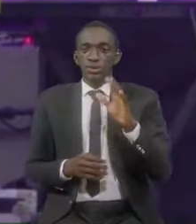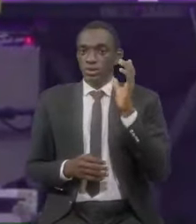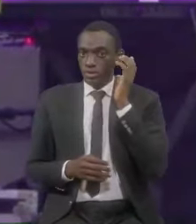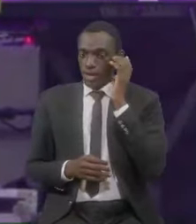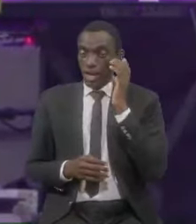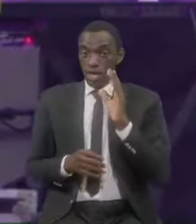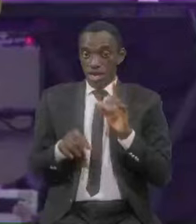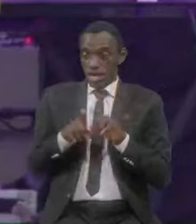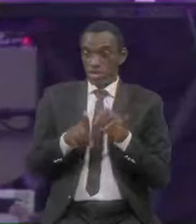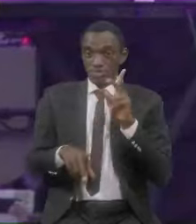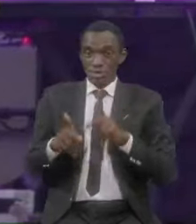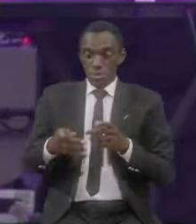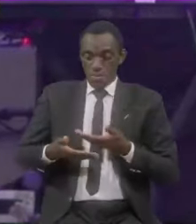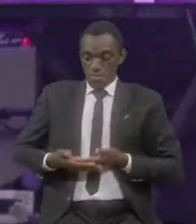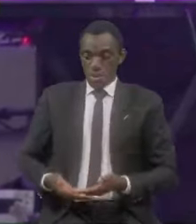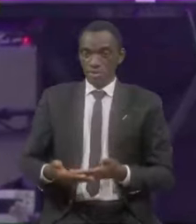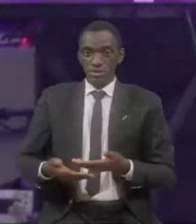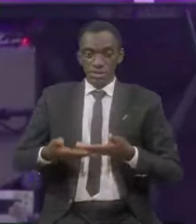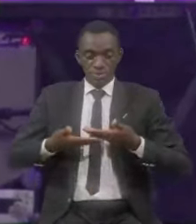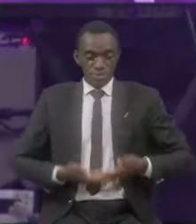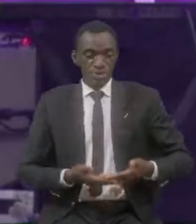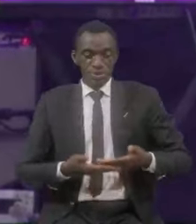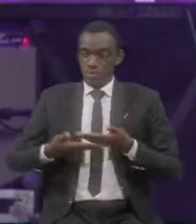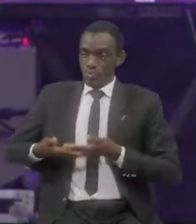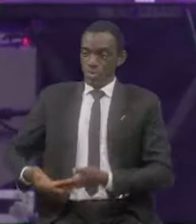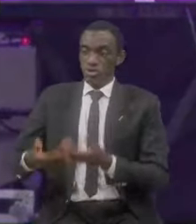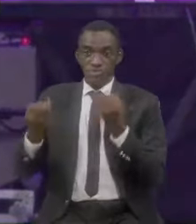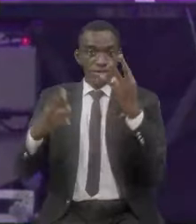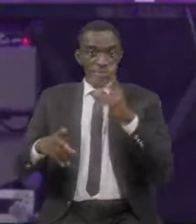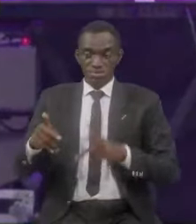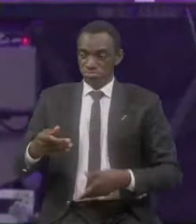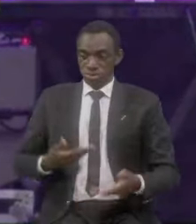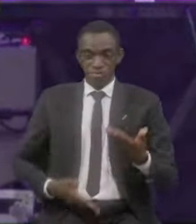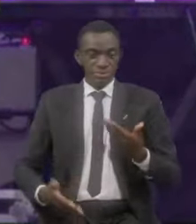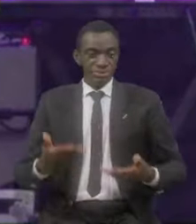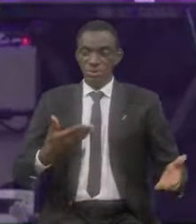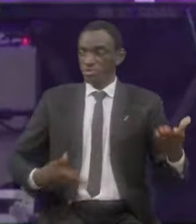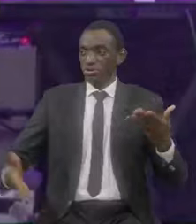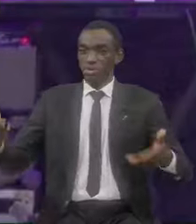Comme les gens viennent dans ce monde. Numéro 1.